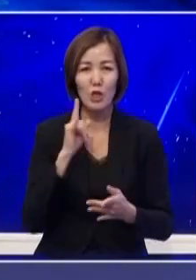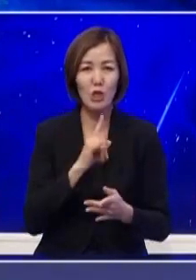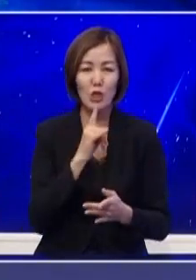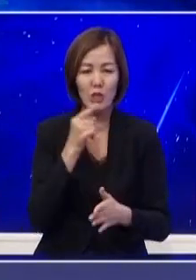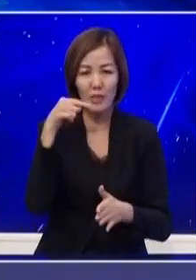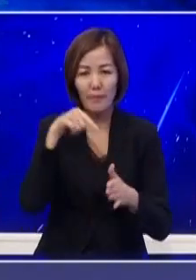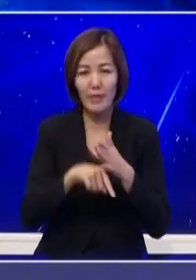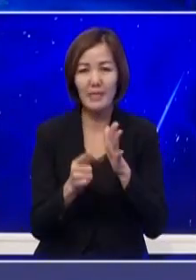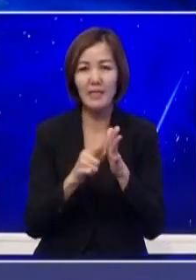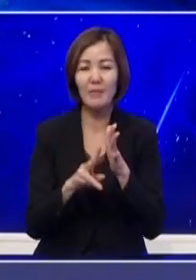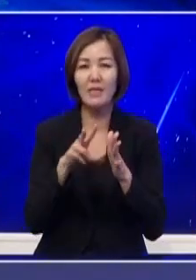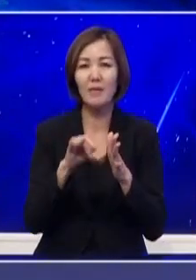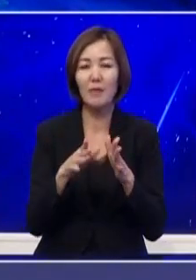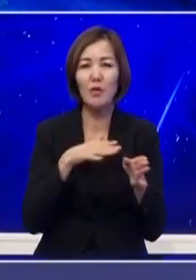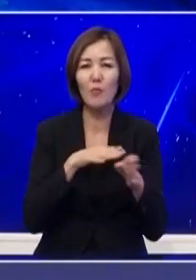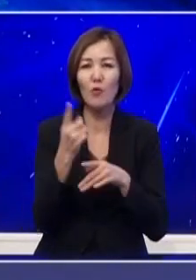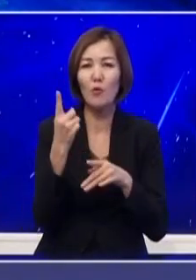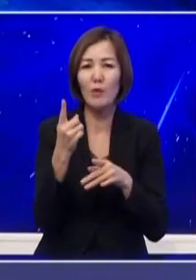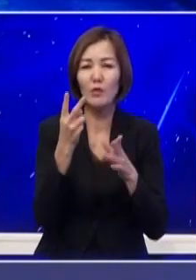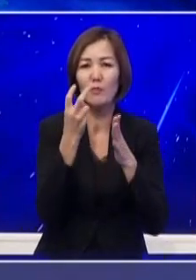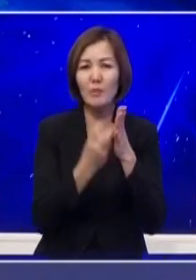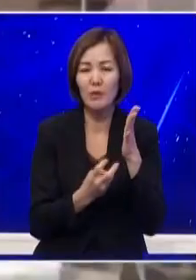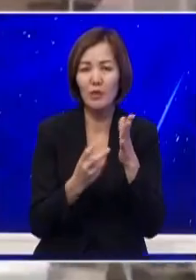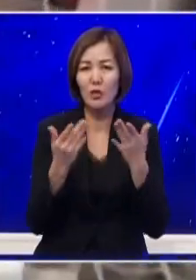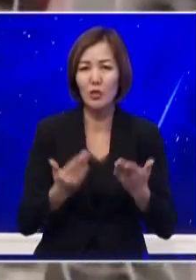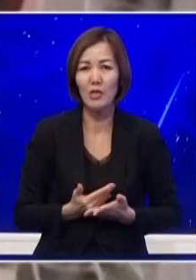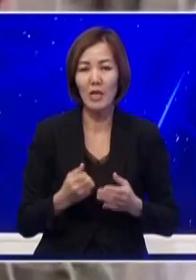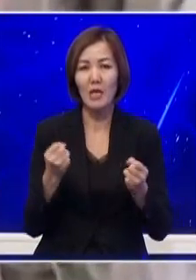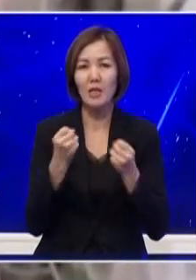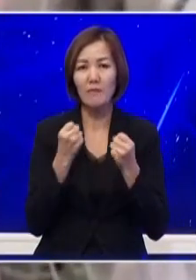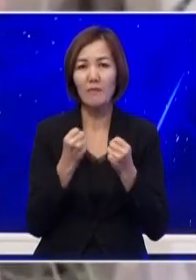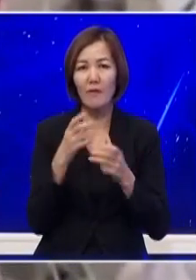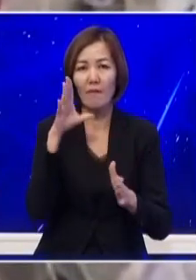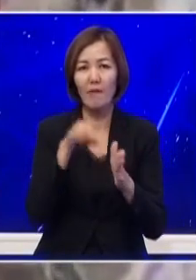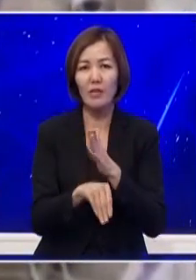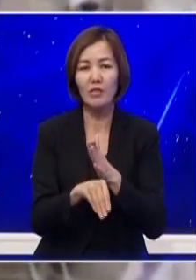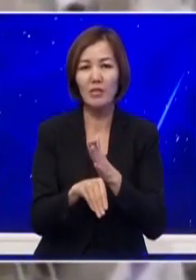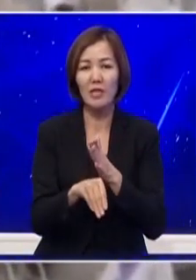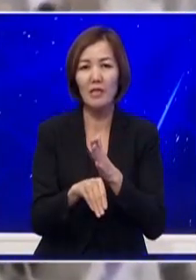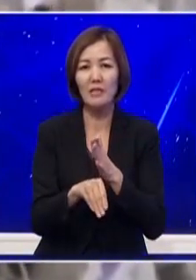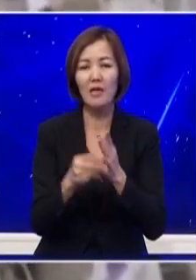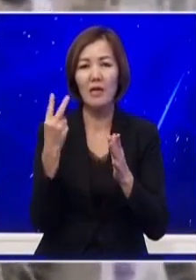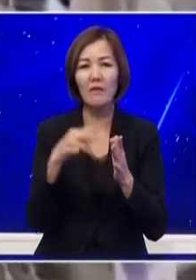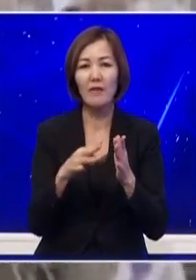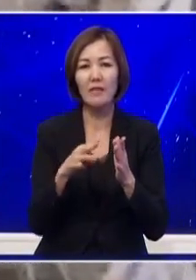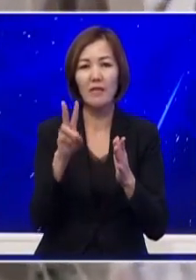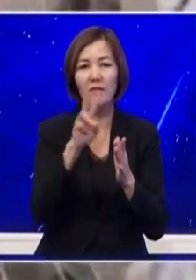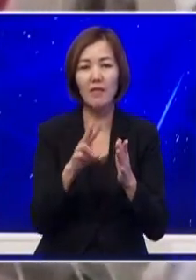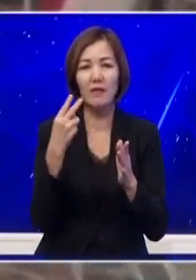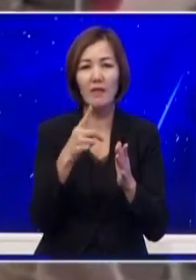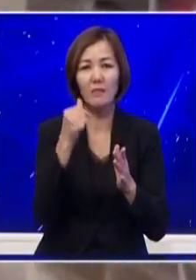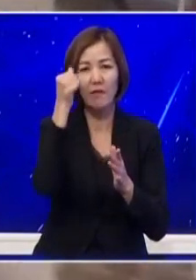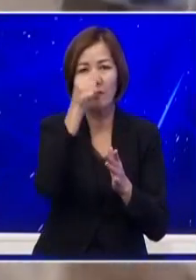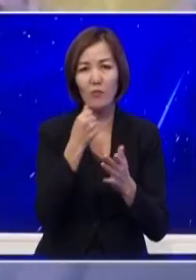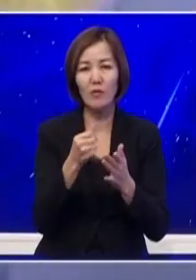глубине 70 метров в полном одиночестве. Спортсменка вошла в пещеру 20 ноября